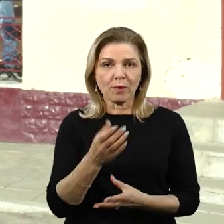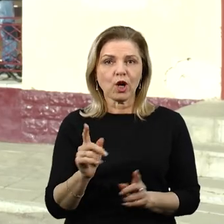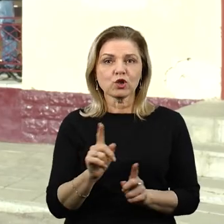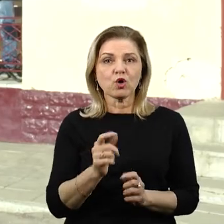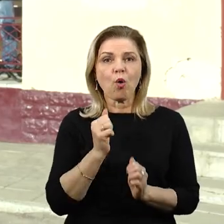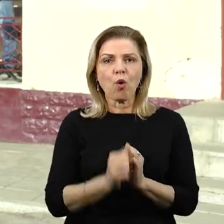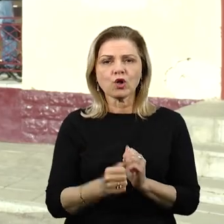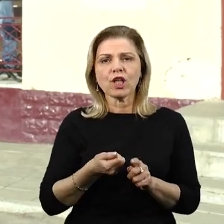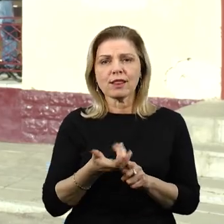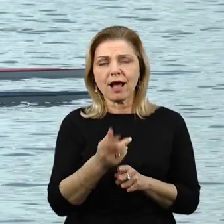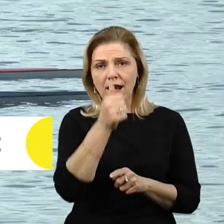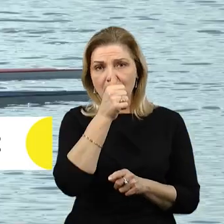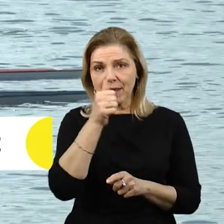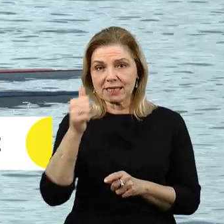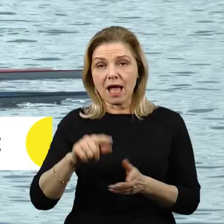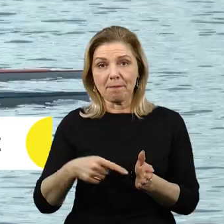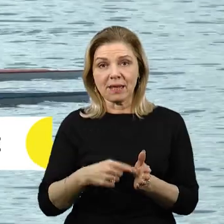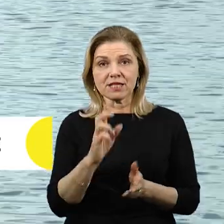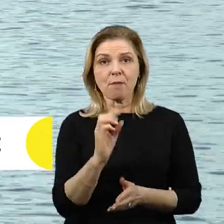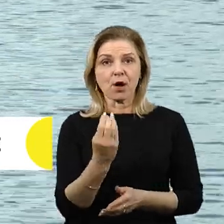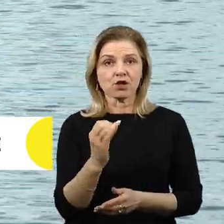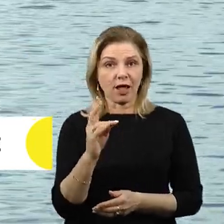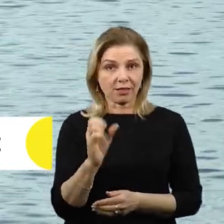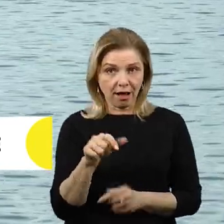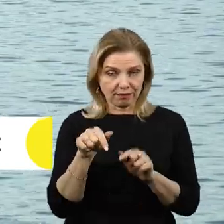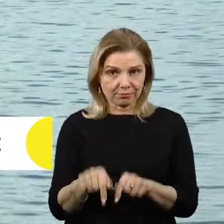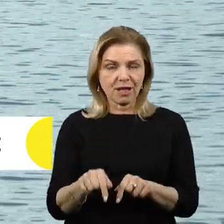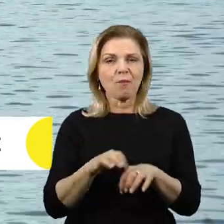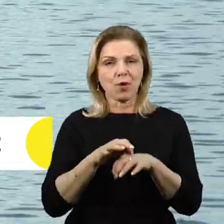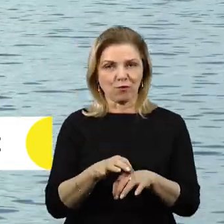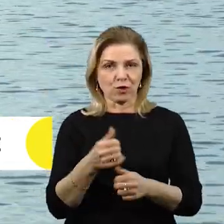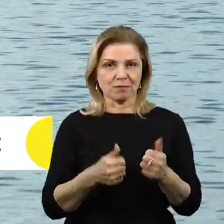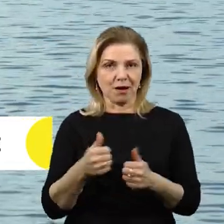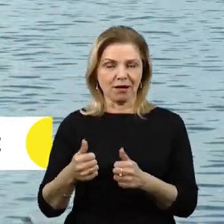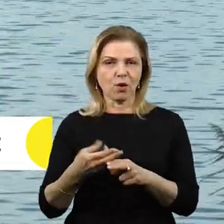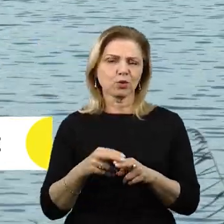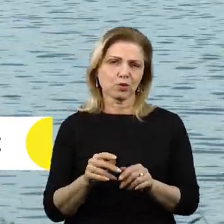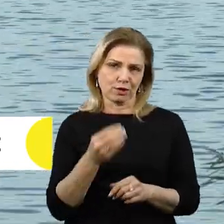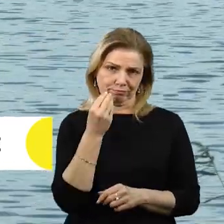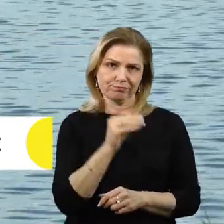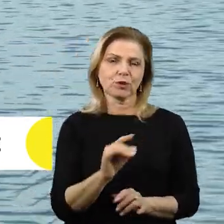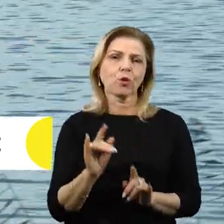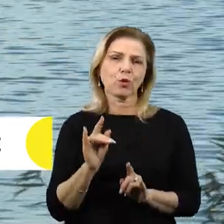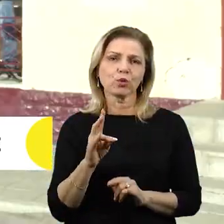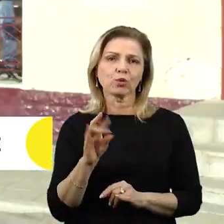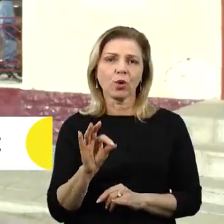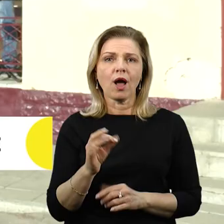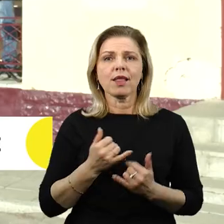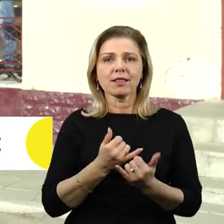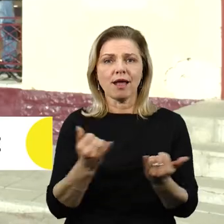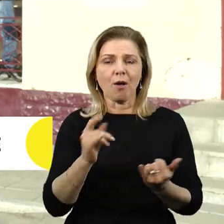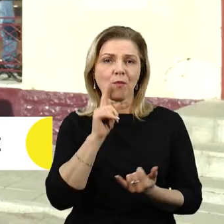декілька місяців в місті Баштанка проводяться змагання це дуже круто для молоді і для